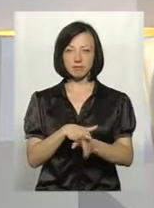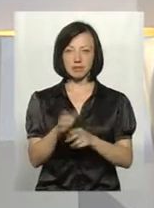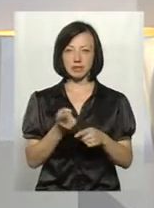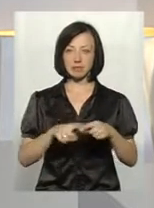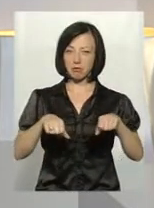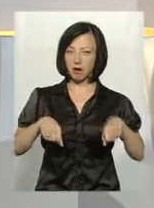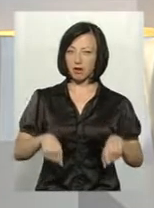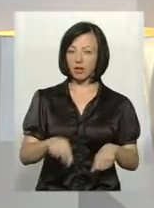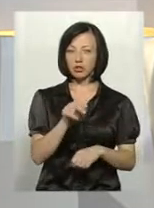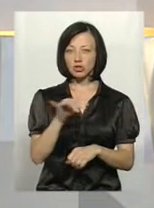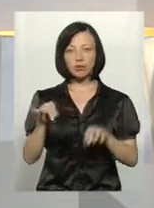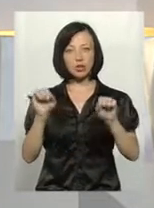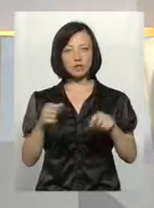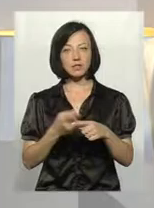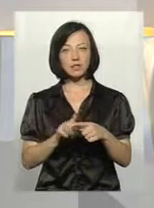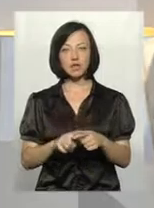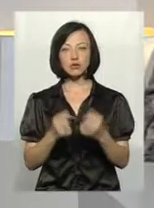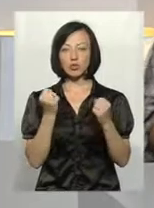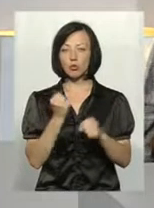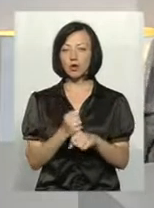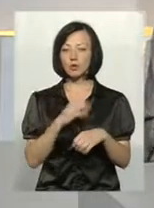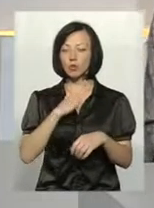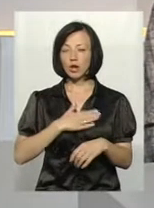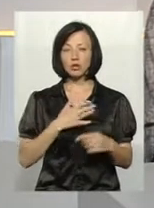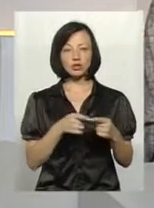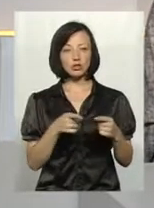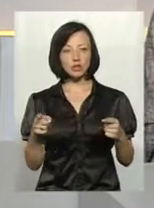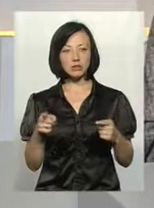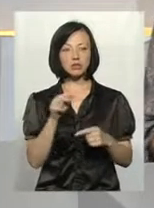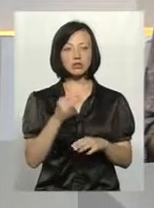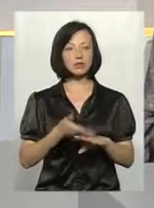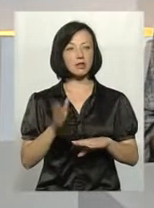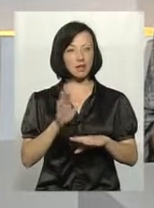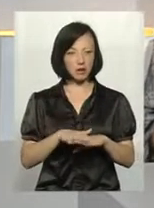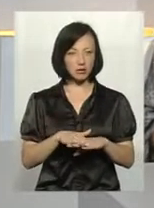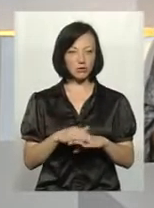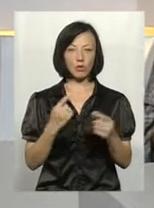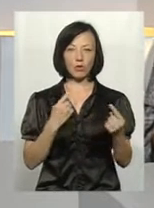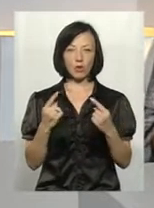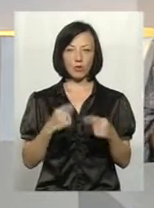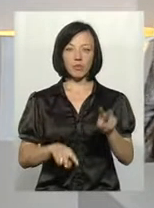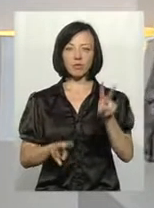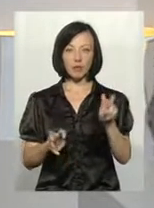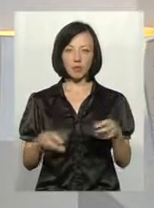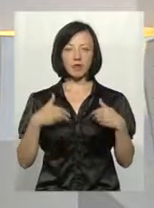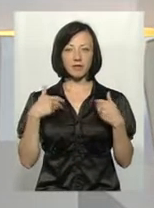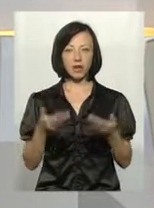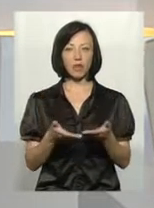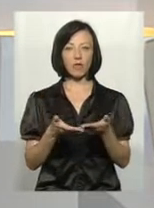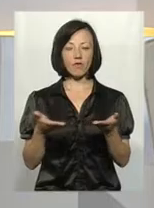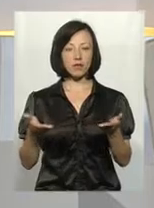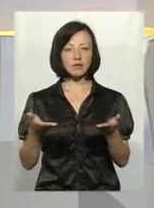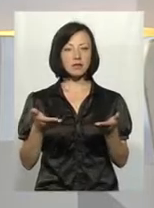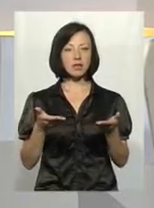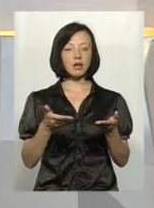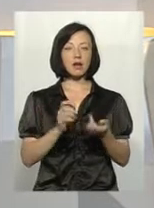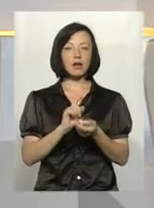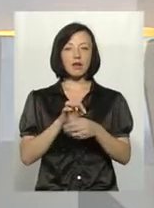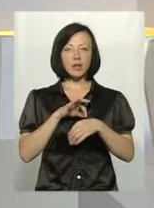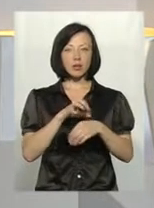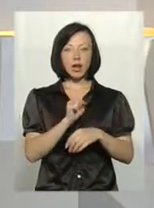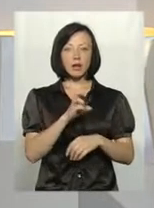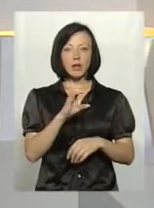Чи можливо це зробити в наш час і наскільки це складно? Говоримо сьогодні в темі. Вітаю вас, я Анна Бендюк, переклад на жестову